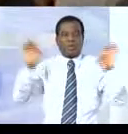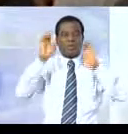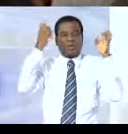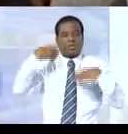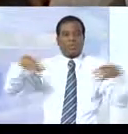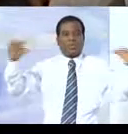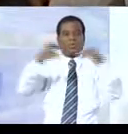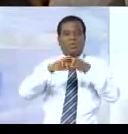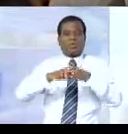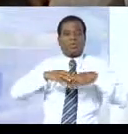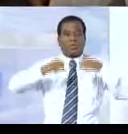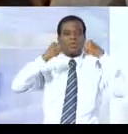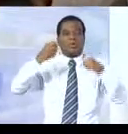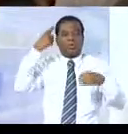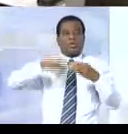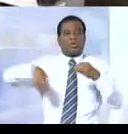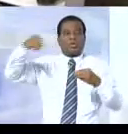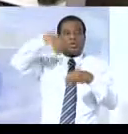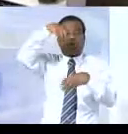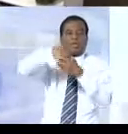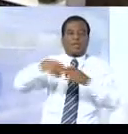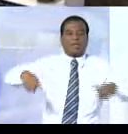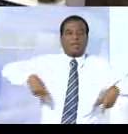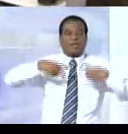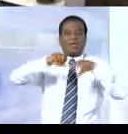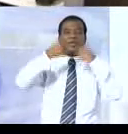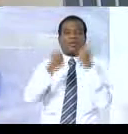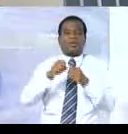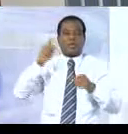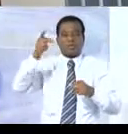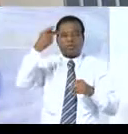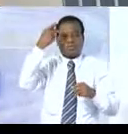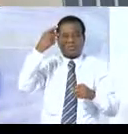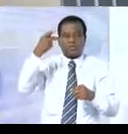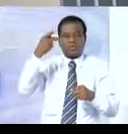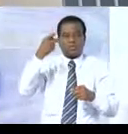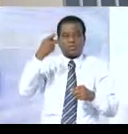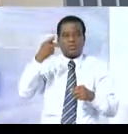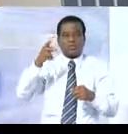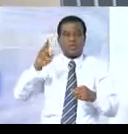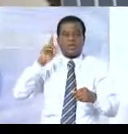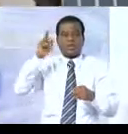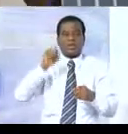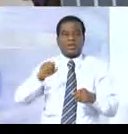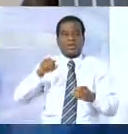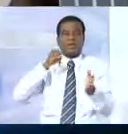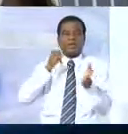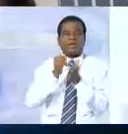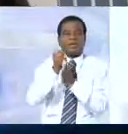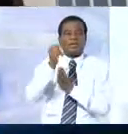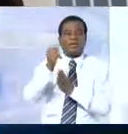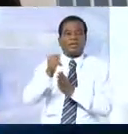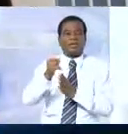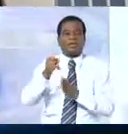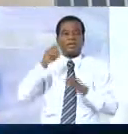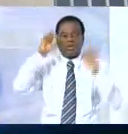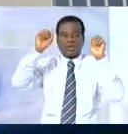fédérer les énergies pour une insertion dans la vie socio-professionnelle. Les ingénieurs sont capables de relever l'économie du